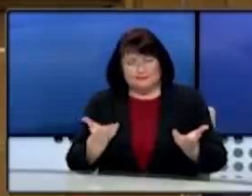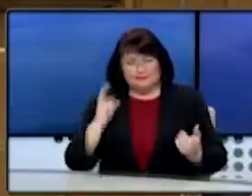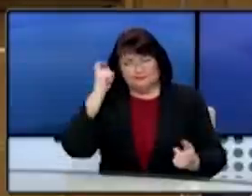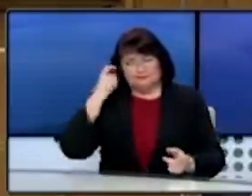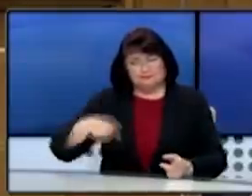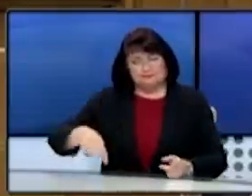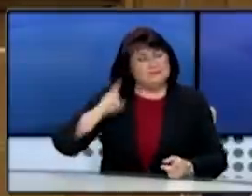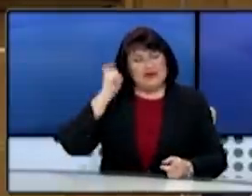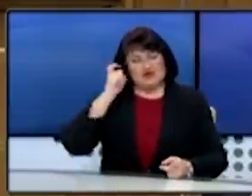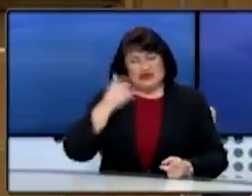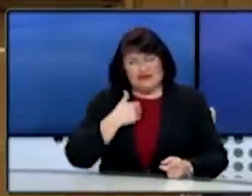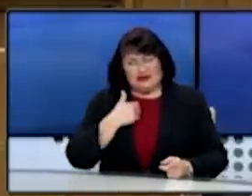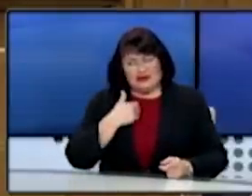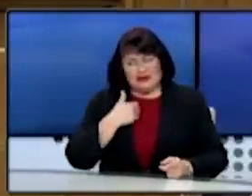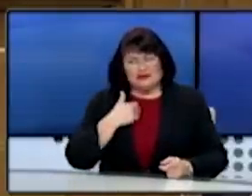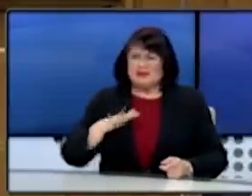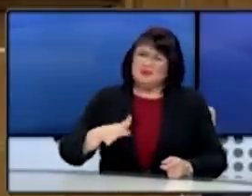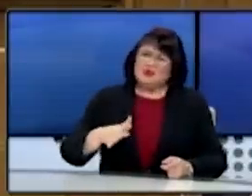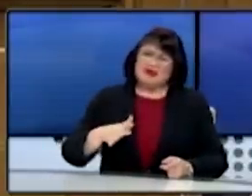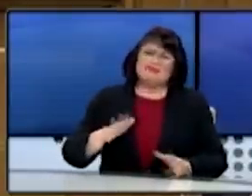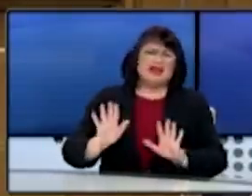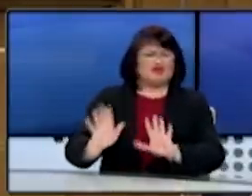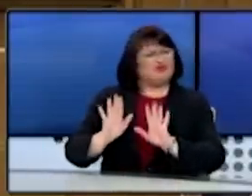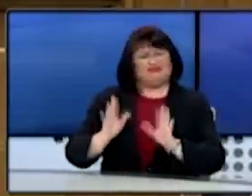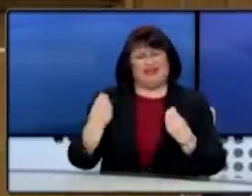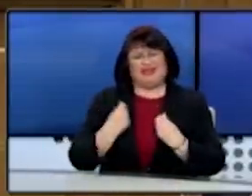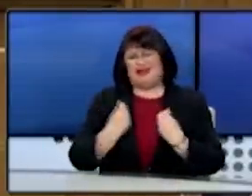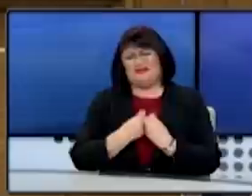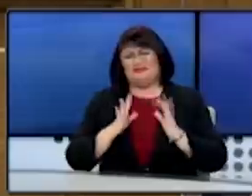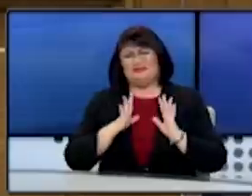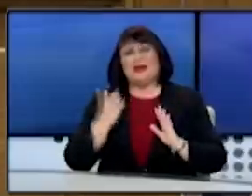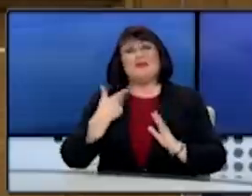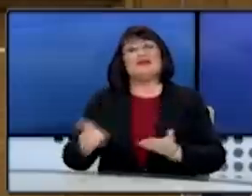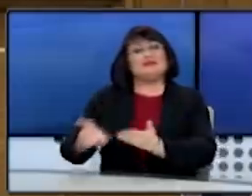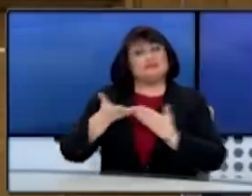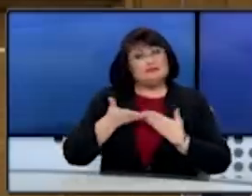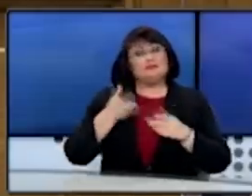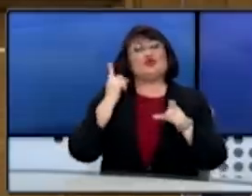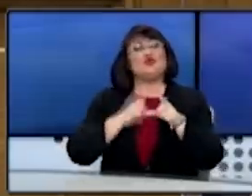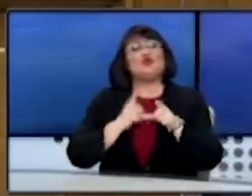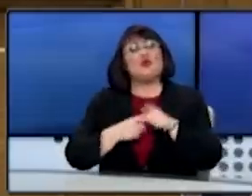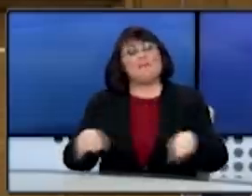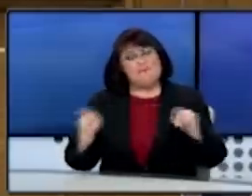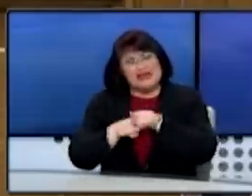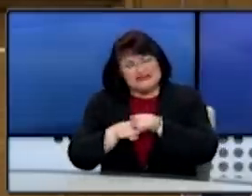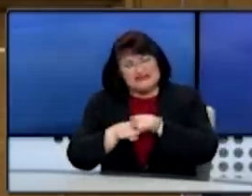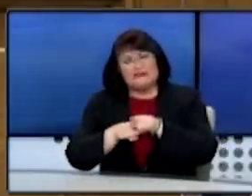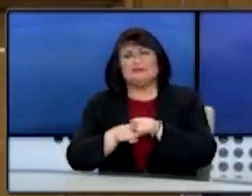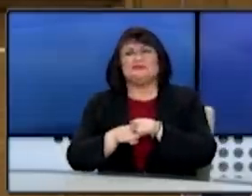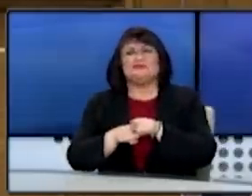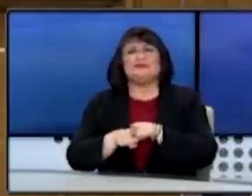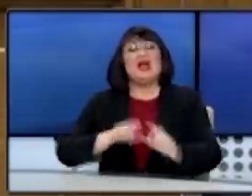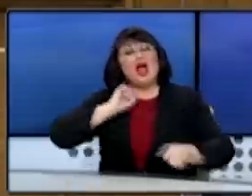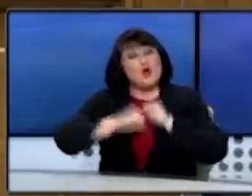σκεφτεί μέχρι τώρα ή μπορεί και να την είχαν απορρίψει. Να συμπορευτούν δηλαδή με το ΚΚΕ μέσα